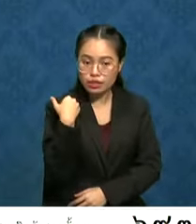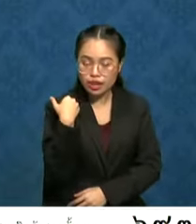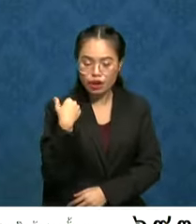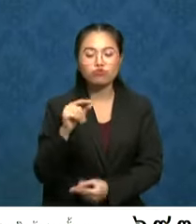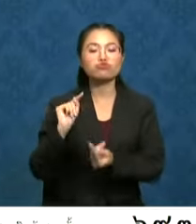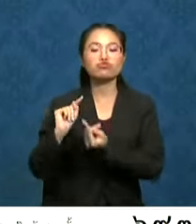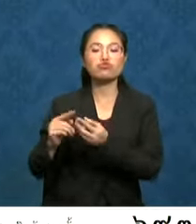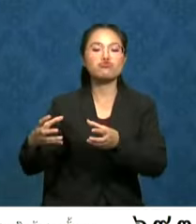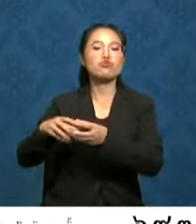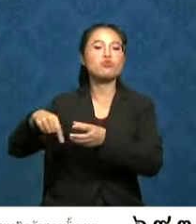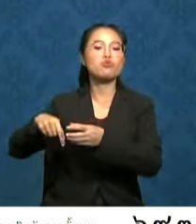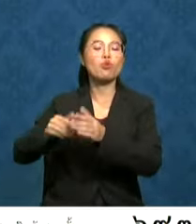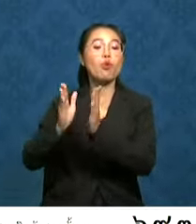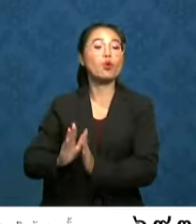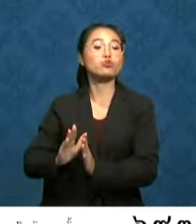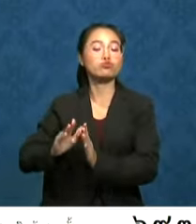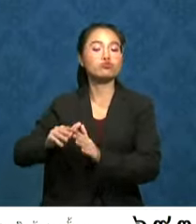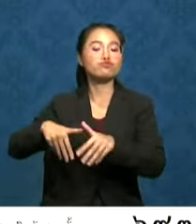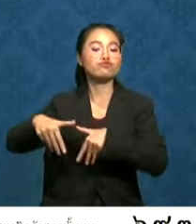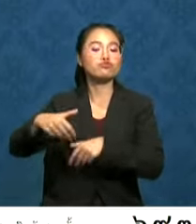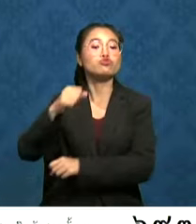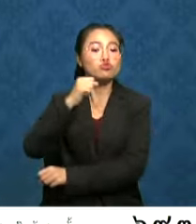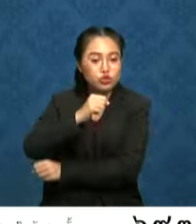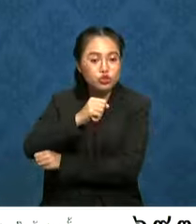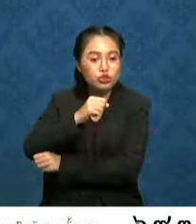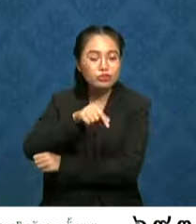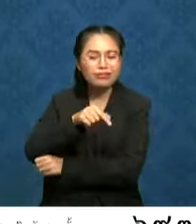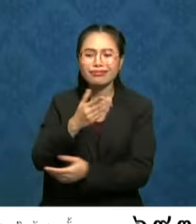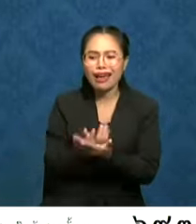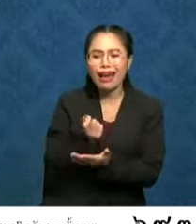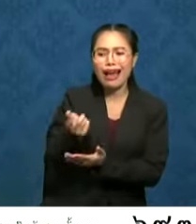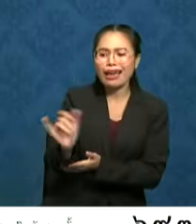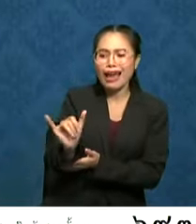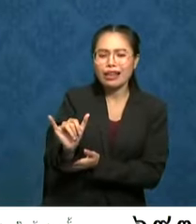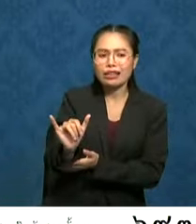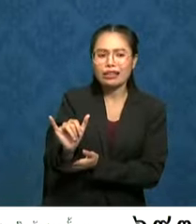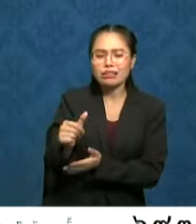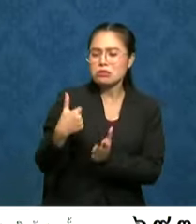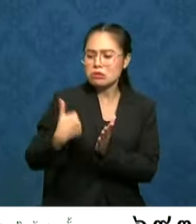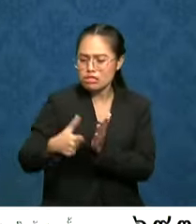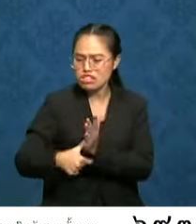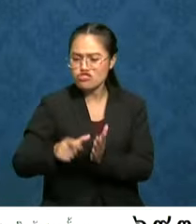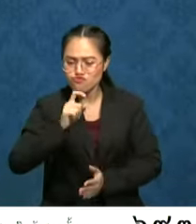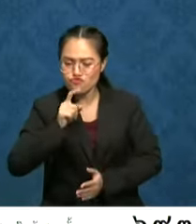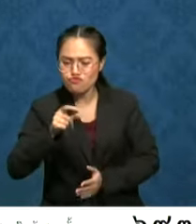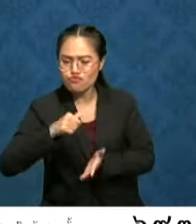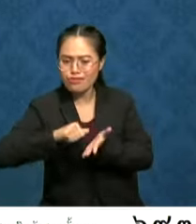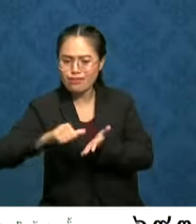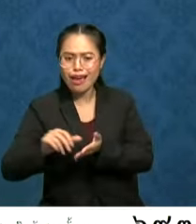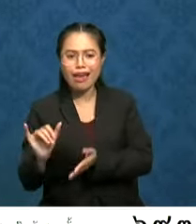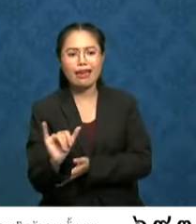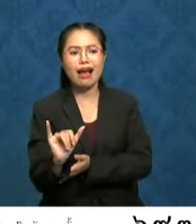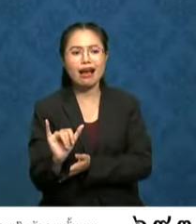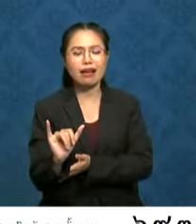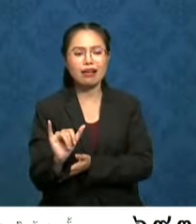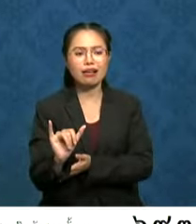ไรครับสัญญาที่ท่านให้ไว้ก็ไม่เป็นสัญญาเพราะเงินใหม่ยังไม่เข้าหนี้เก่ายังไม่แก้เดี๋ยวผมอธิบาย